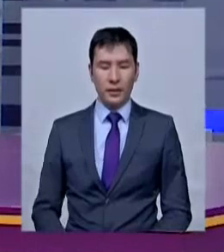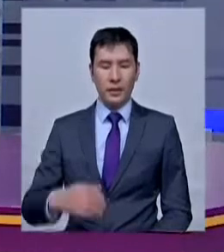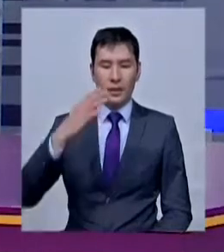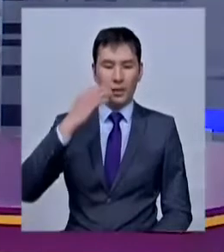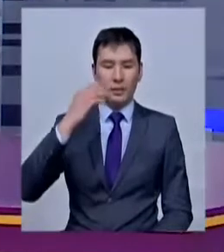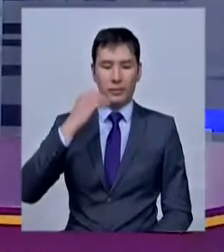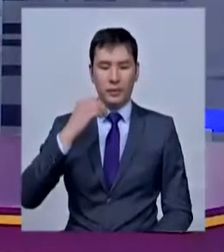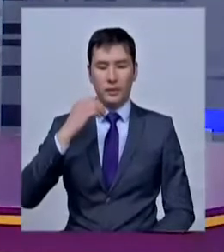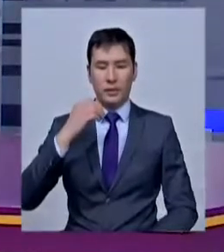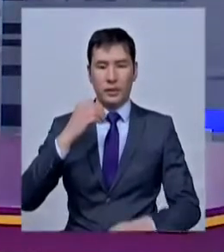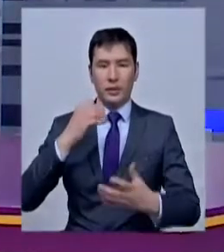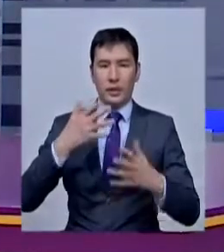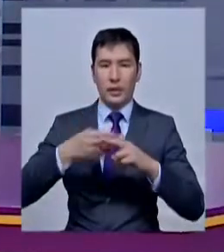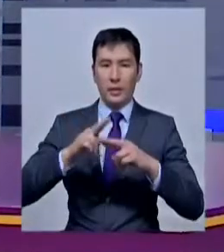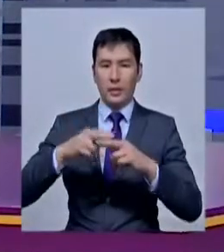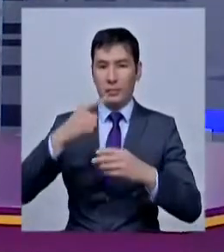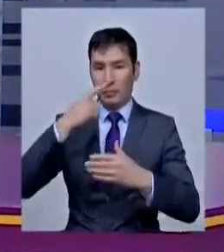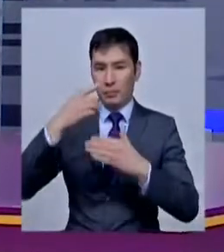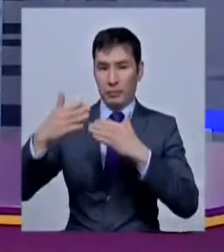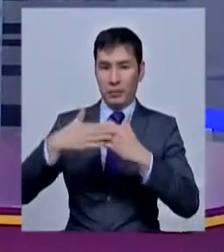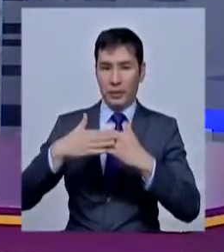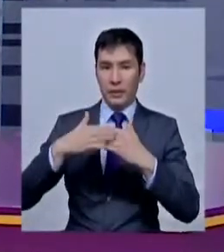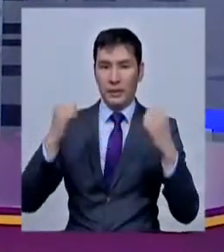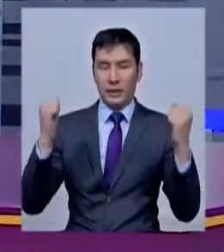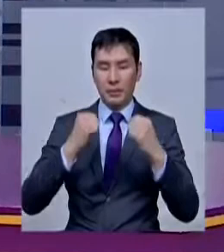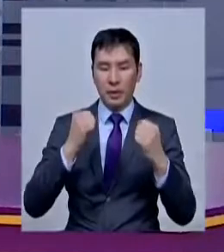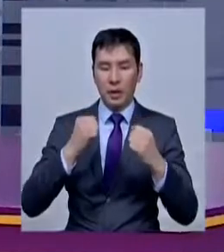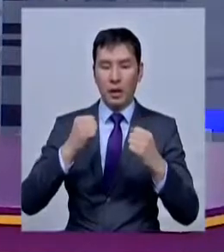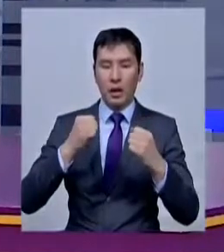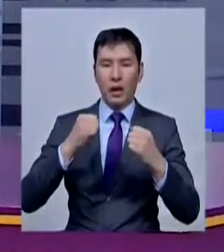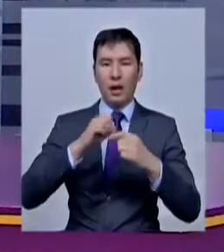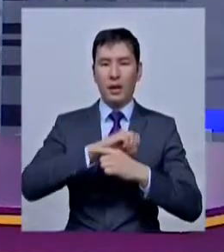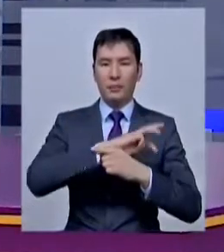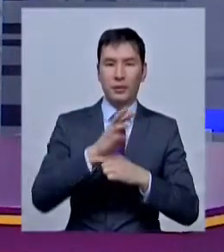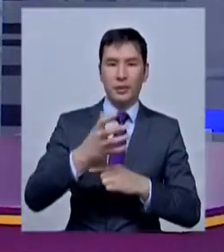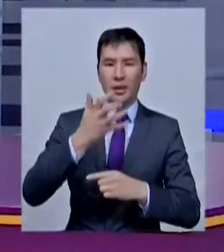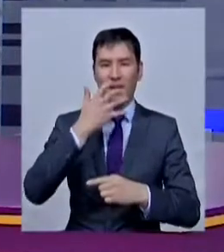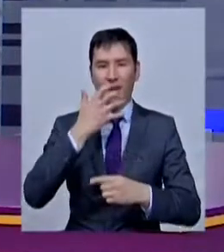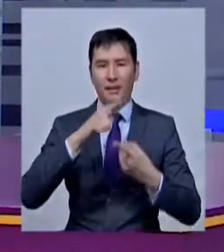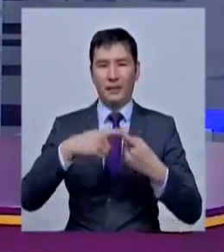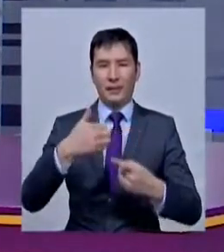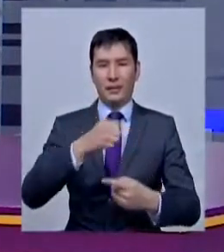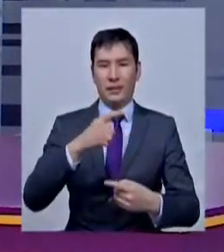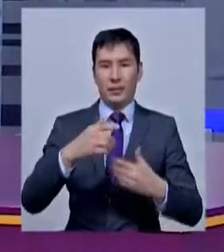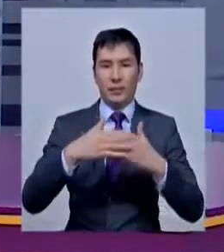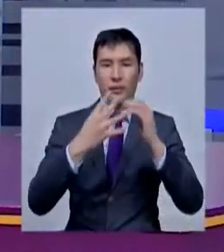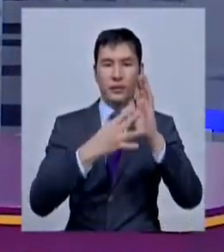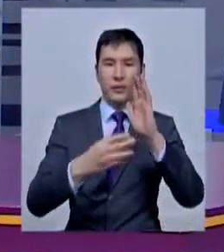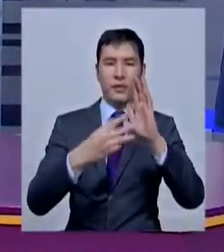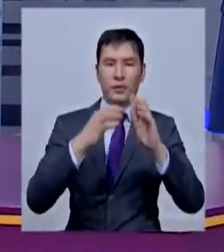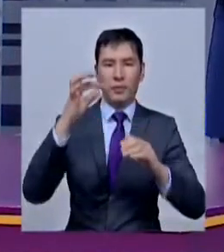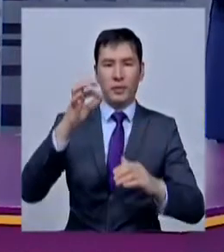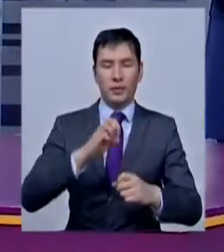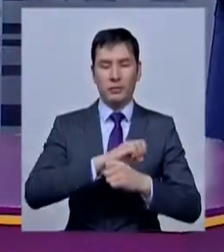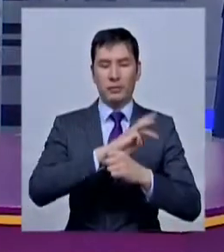Алматыда үйін көгілдір отынмен жылытып отырған жеке сектордың үлесі 99%-ға жетті. Бұған дейін кейбір отбасылар тұрмыс